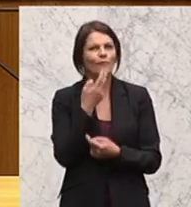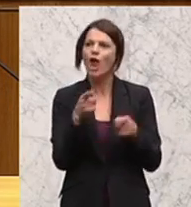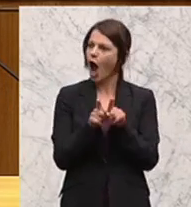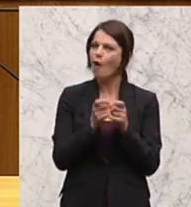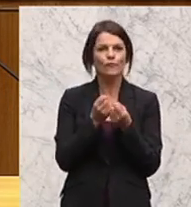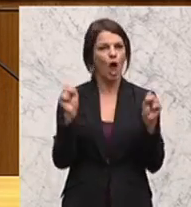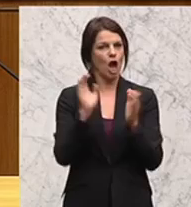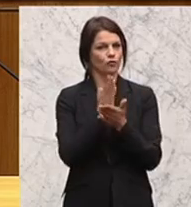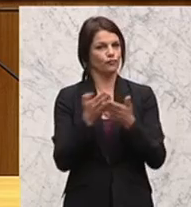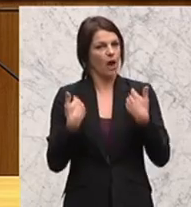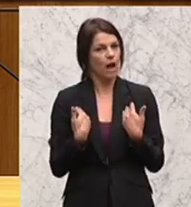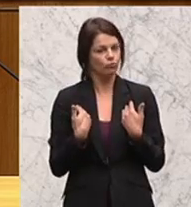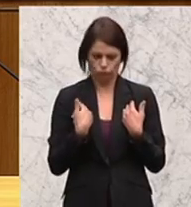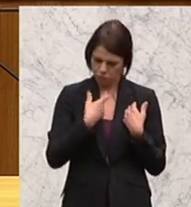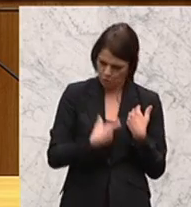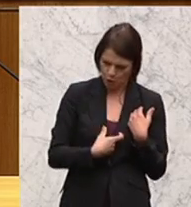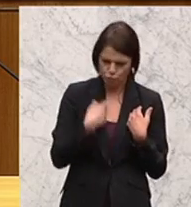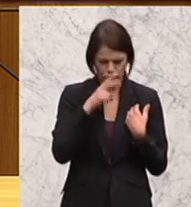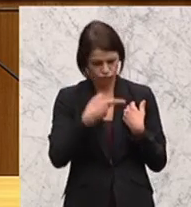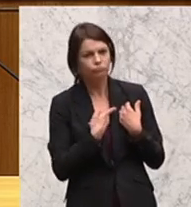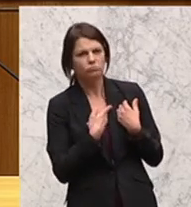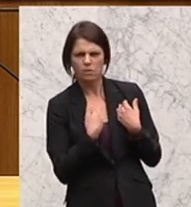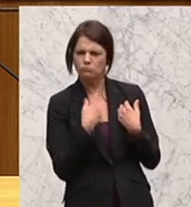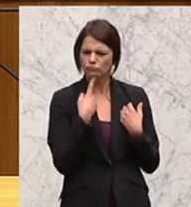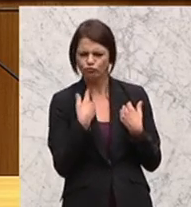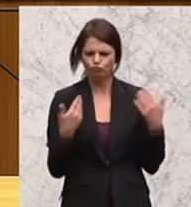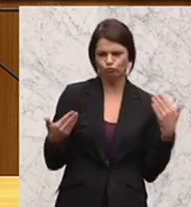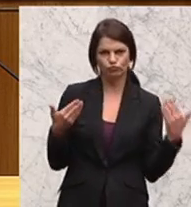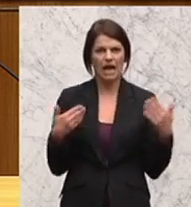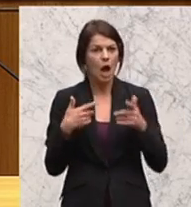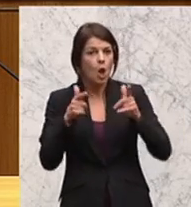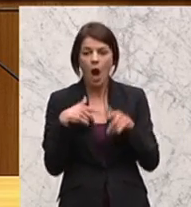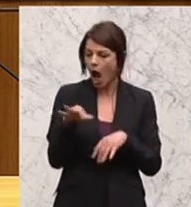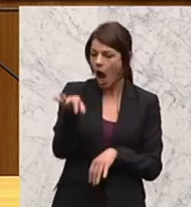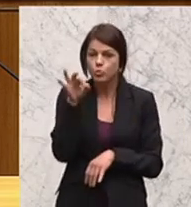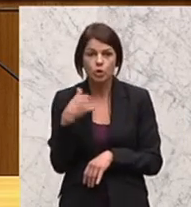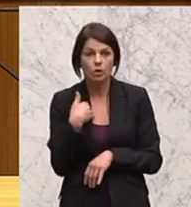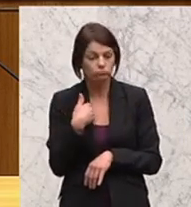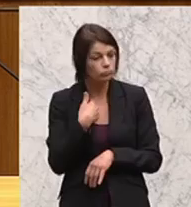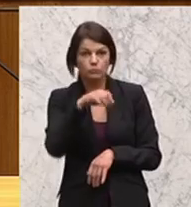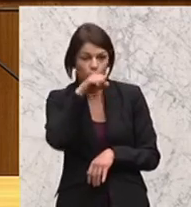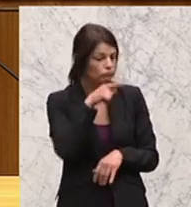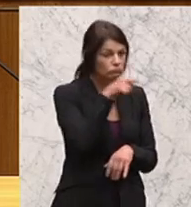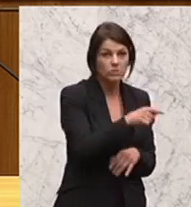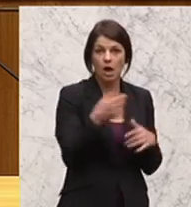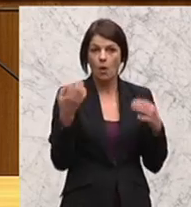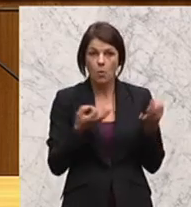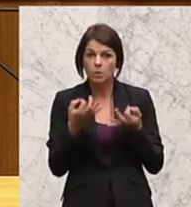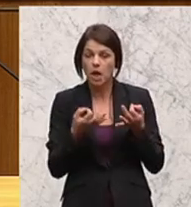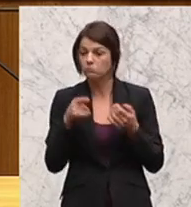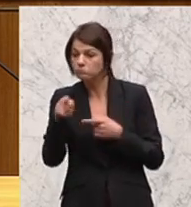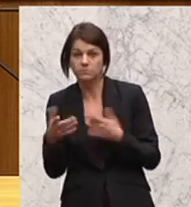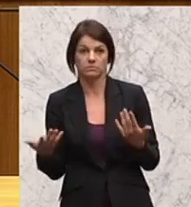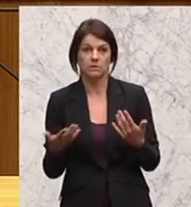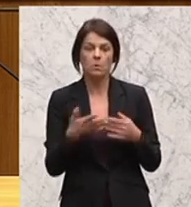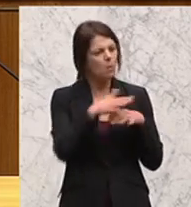freie Entscheidungsmöglichkeit haben, als Individuum zu sagen, naja, ich suche mir das Lokal aus, wo ich hingehen möchte. Möchte ich in einen Bereich